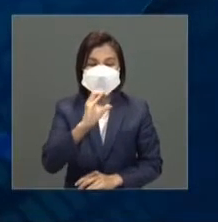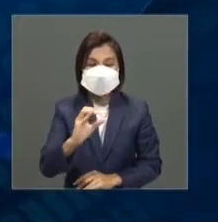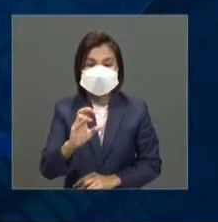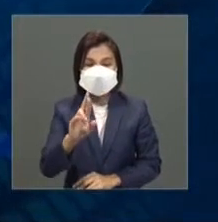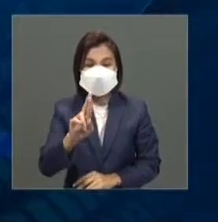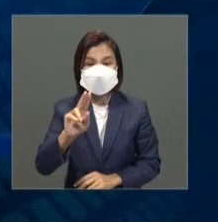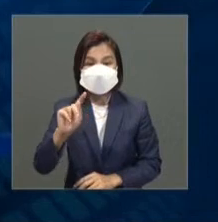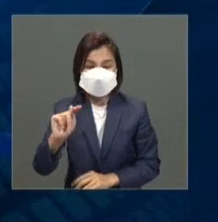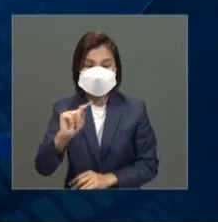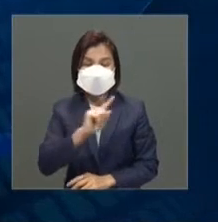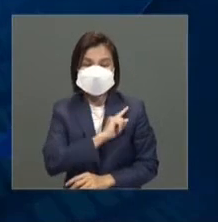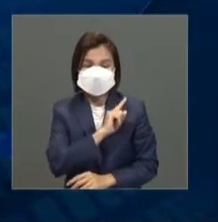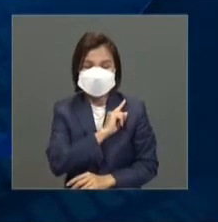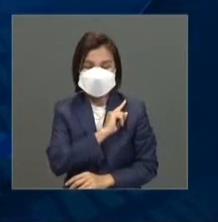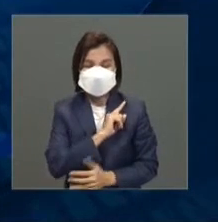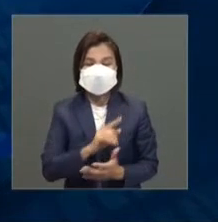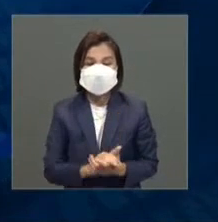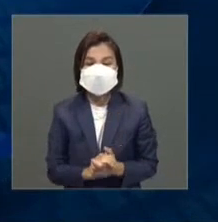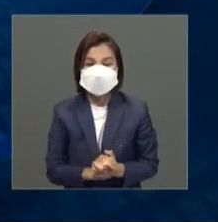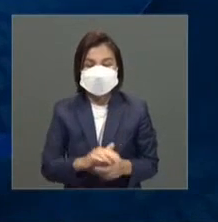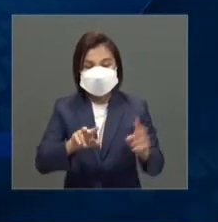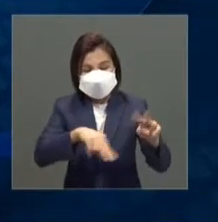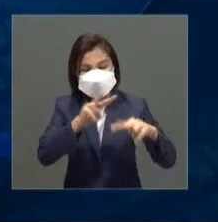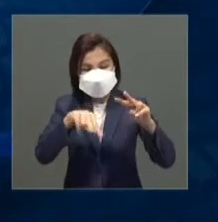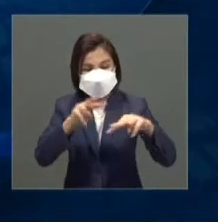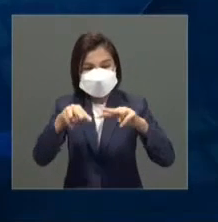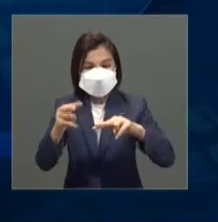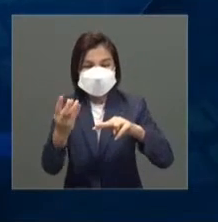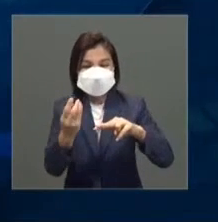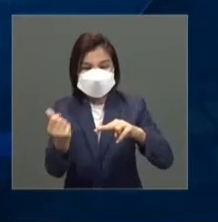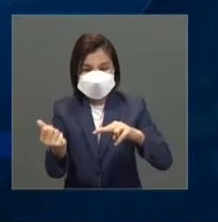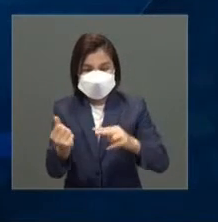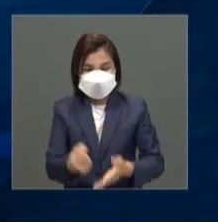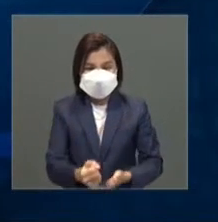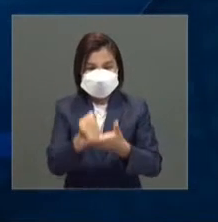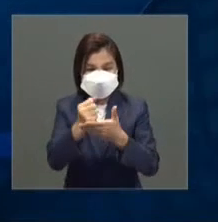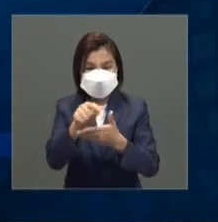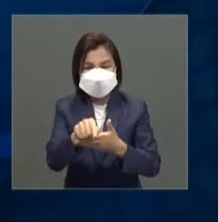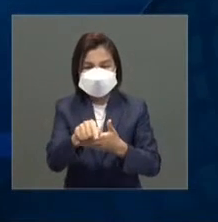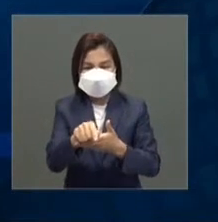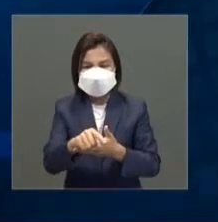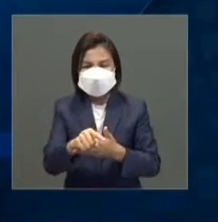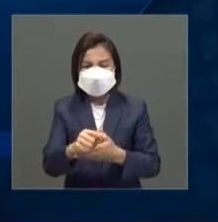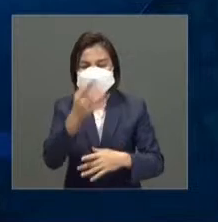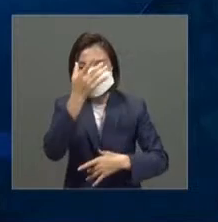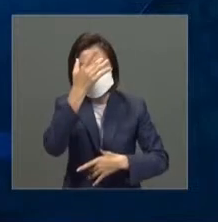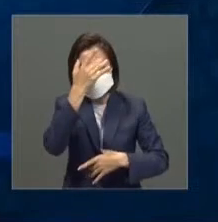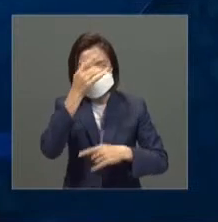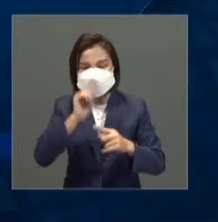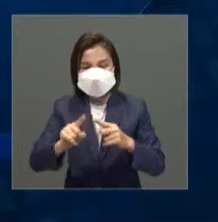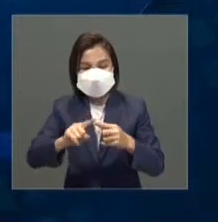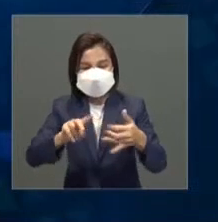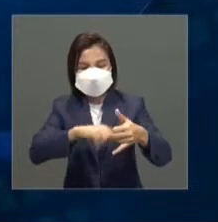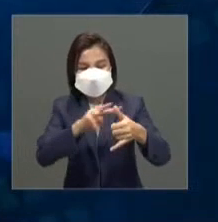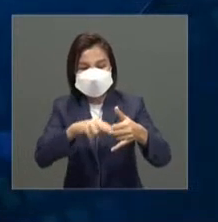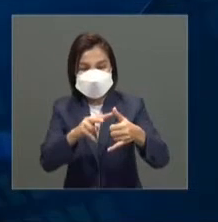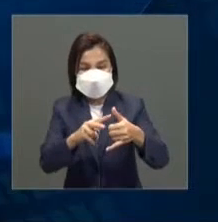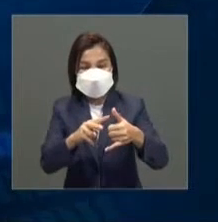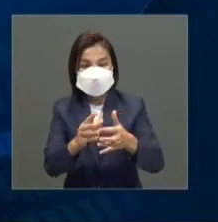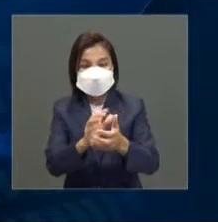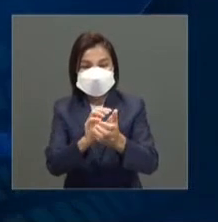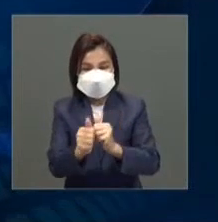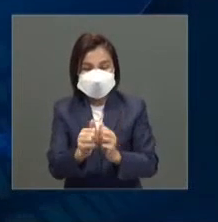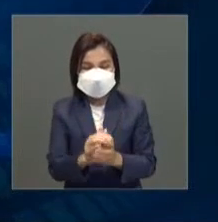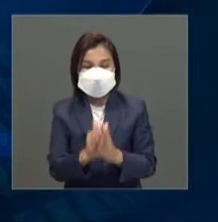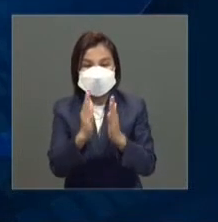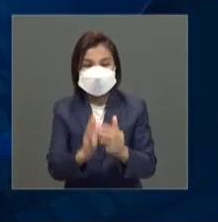ก็ต้องพยายามค้นหาโดยเร็วเพื่อที่เราจะได้รักษาคนเจ็บคนป่วยได้ทันขณะที่คนที่ไม่พ